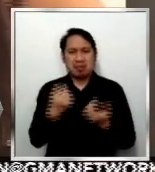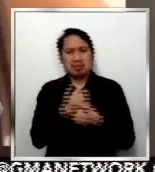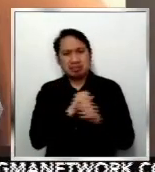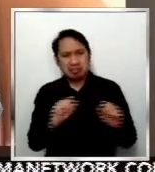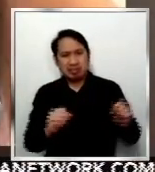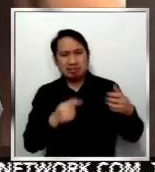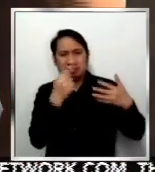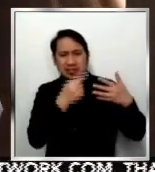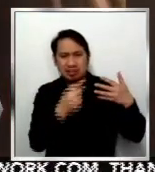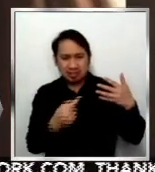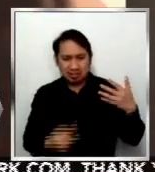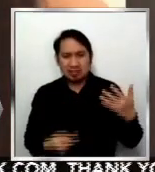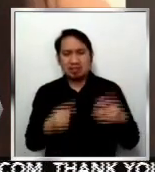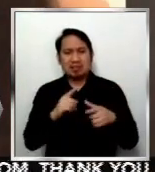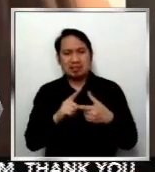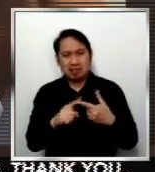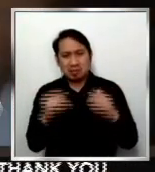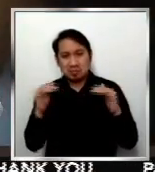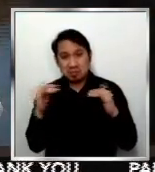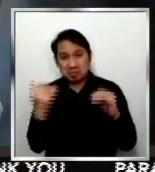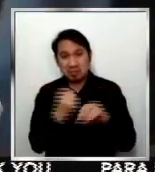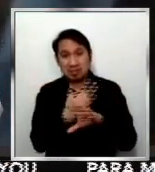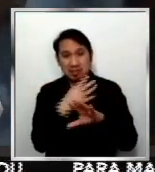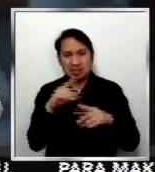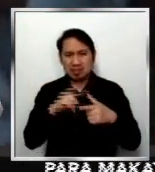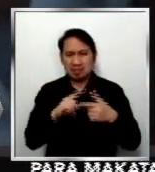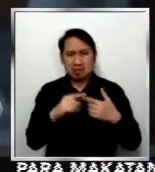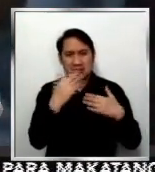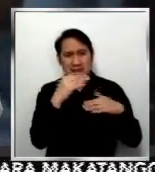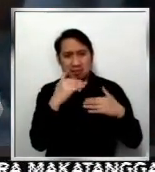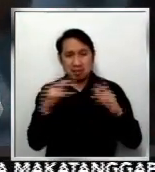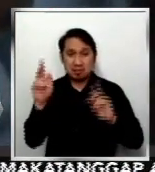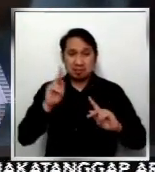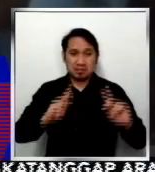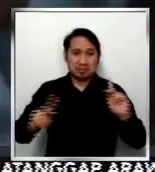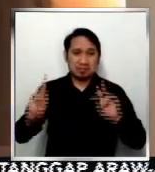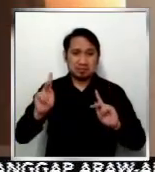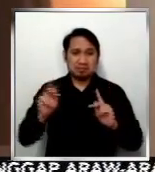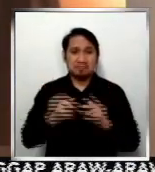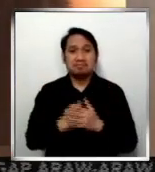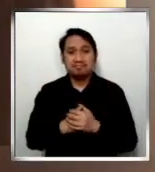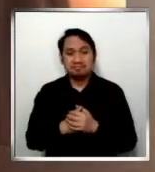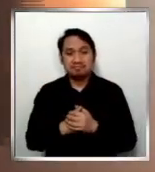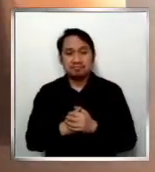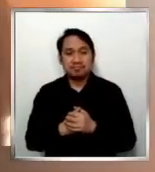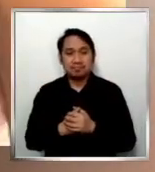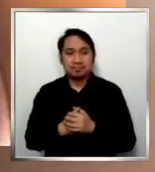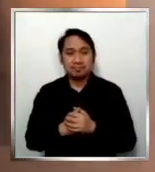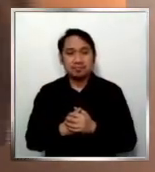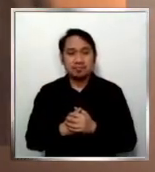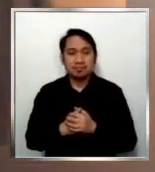So unlimited lang talaga yung tao sa set. Katatibayan, updated sa showbiz happenings. Uh-oh.